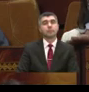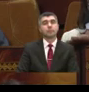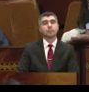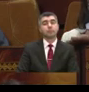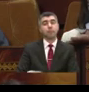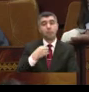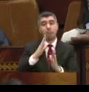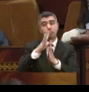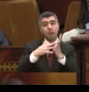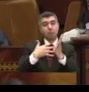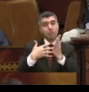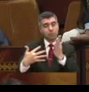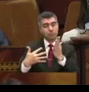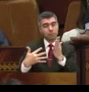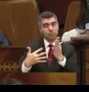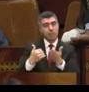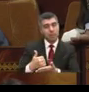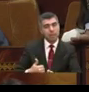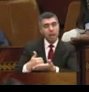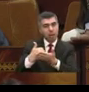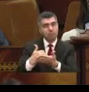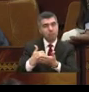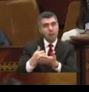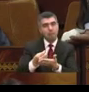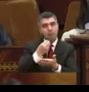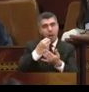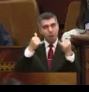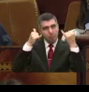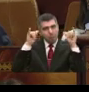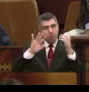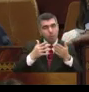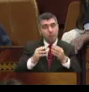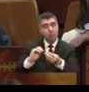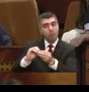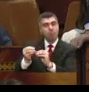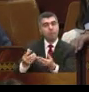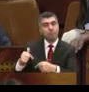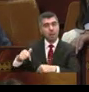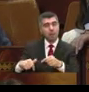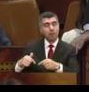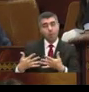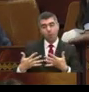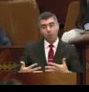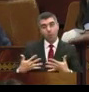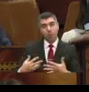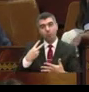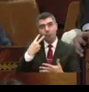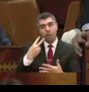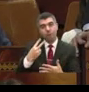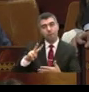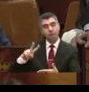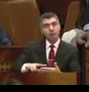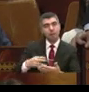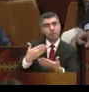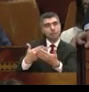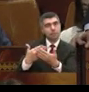دار برنامج لدعم الأعلاف كانوا فيه اختلالات. اليوم الواقع هو اللي كيتكلم. حنا